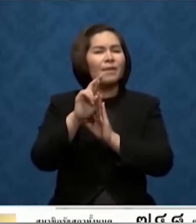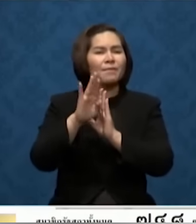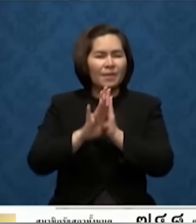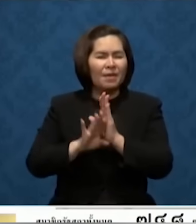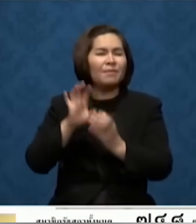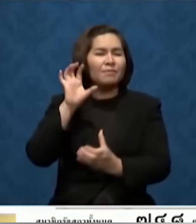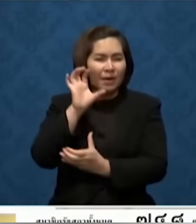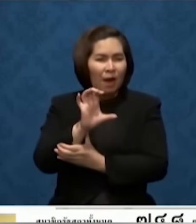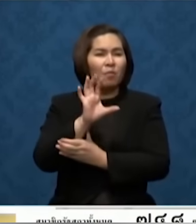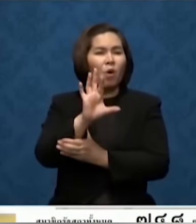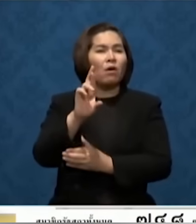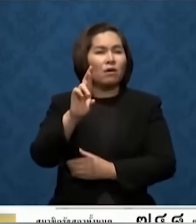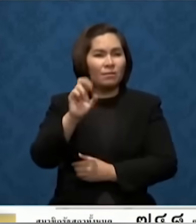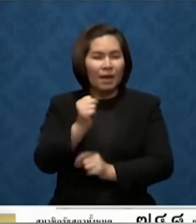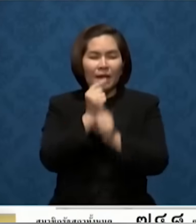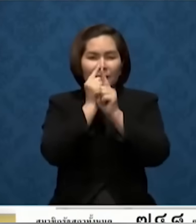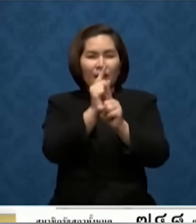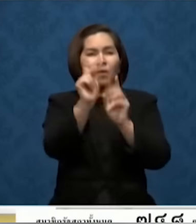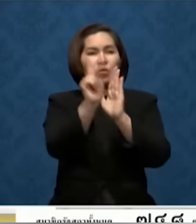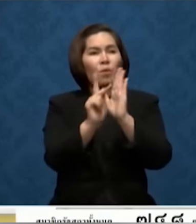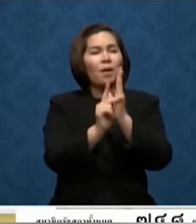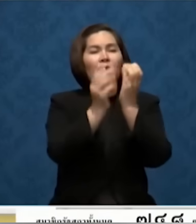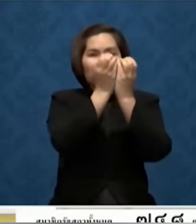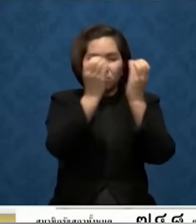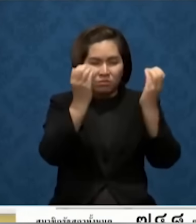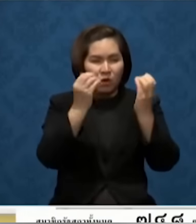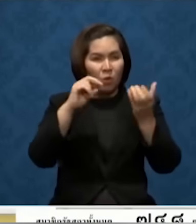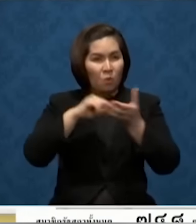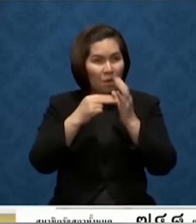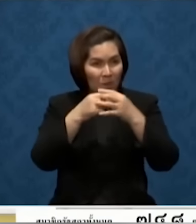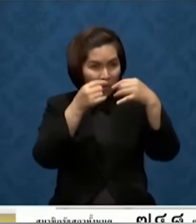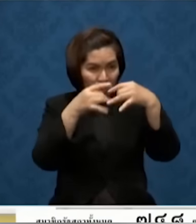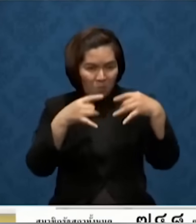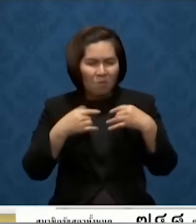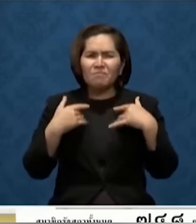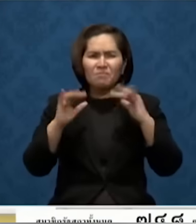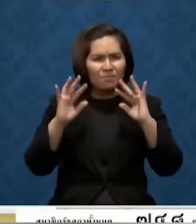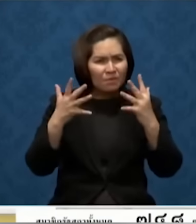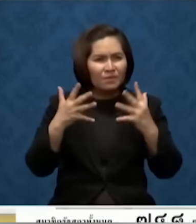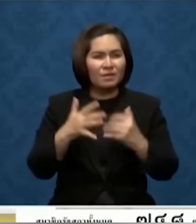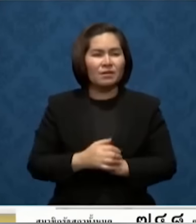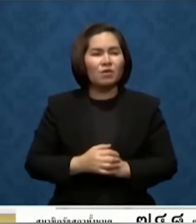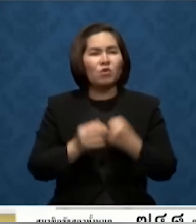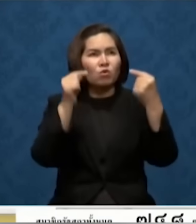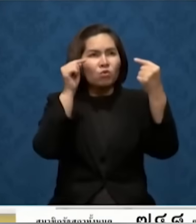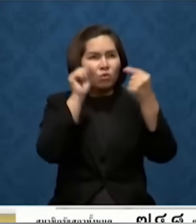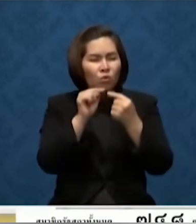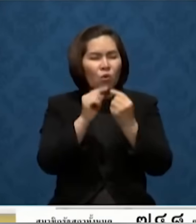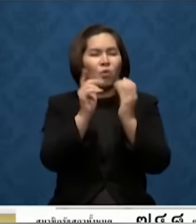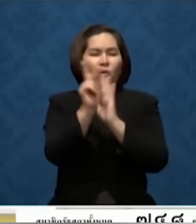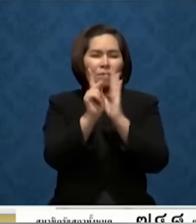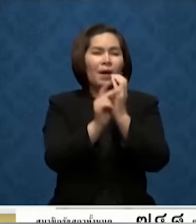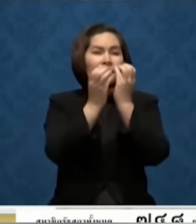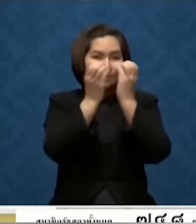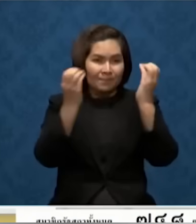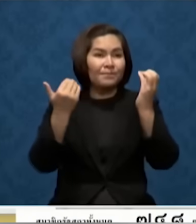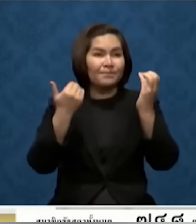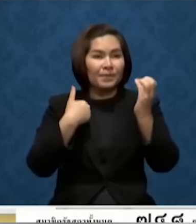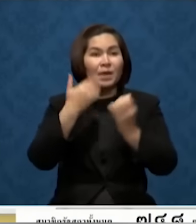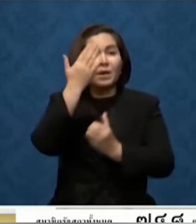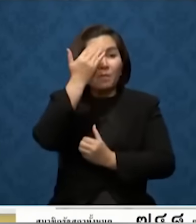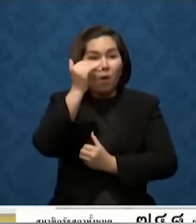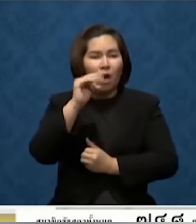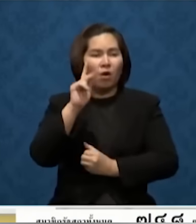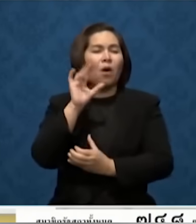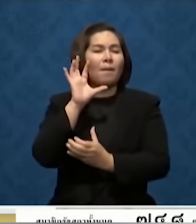รัฐธรรมนูญไม่มีอันไหนขัดต่อรัฐธรรมนูญครับท่านประธานแล้วที่สำคัญผมได้อภิปรายไปแล้วว่าข้อบังคับของรัฐสภ